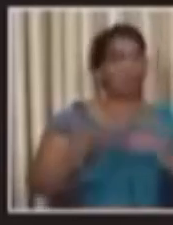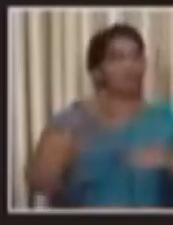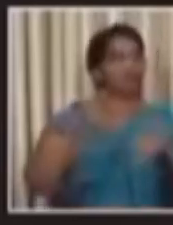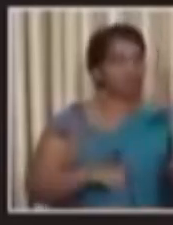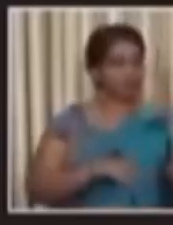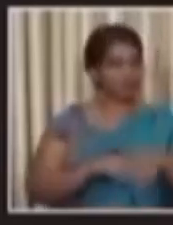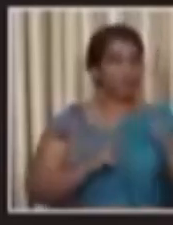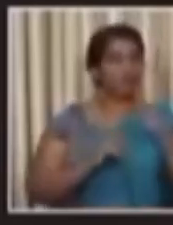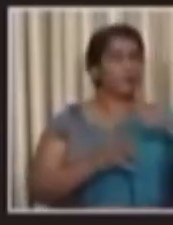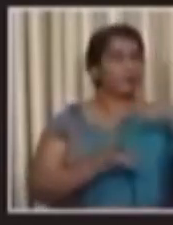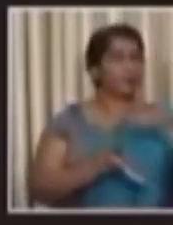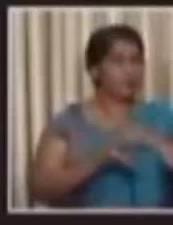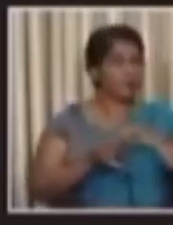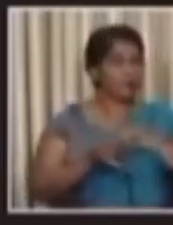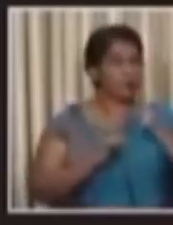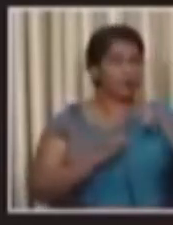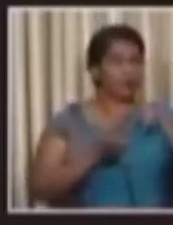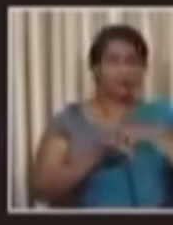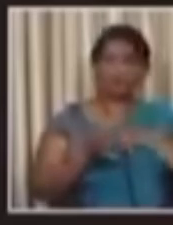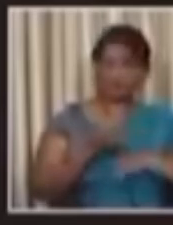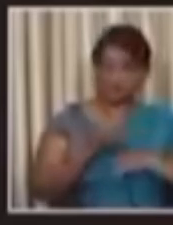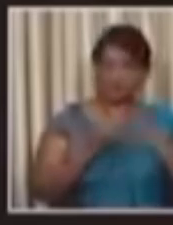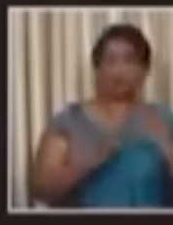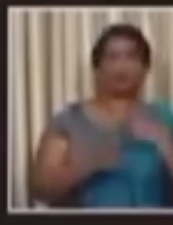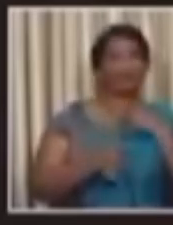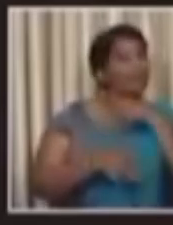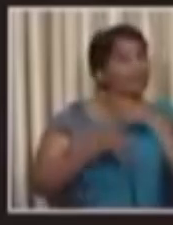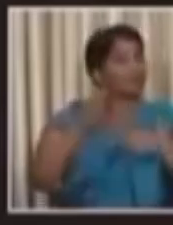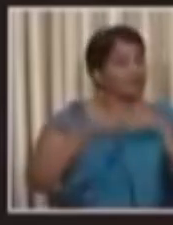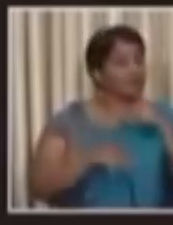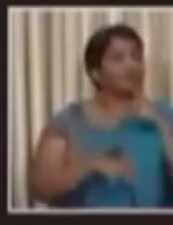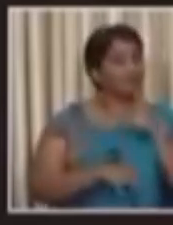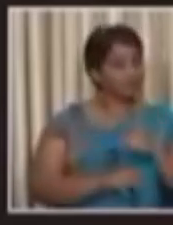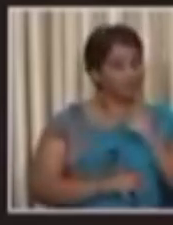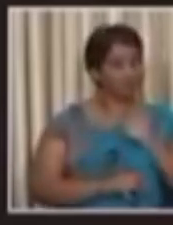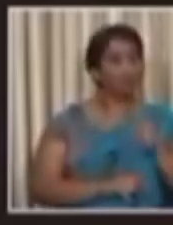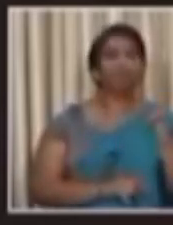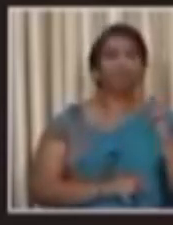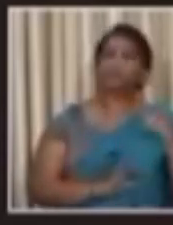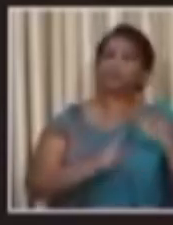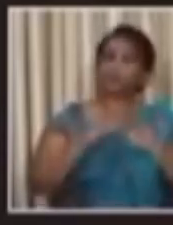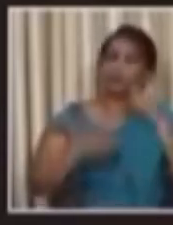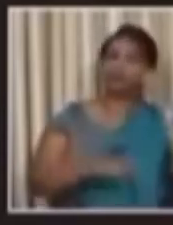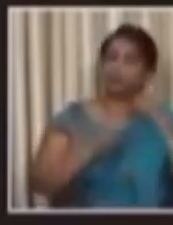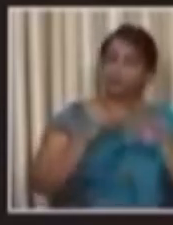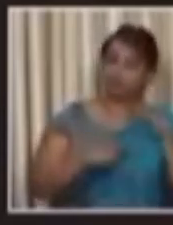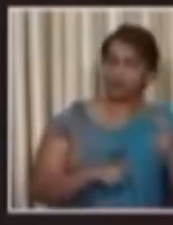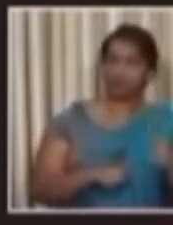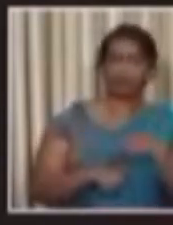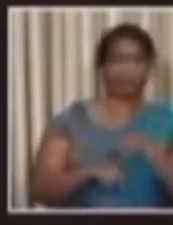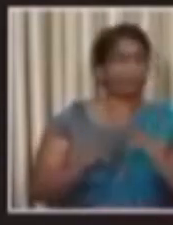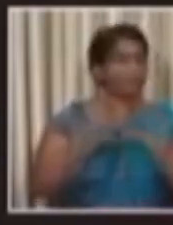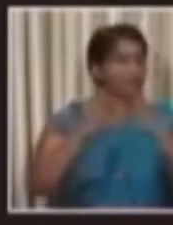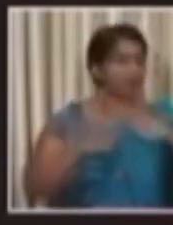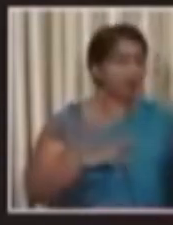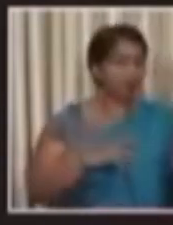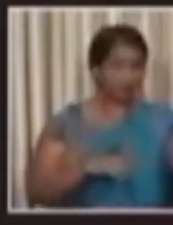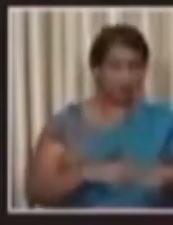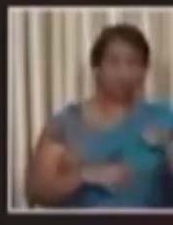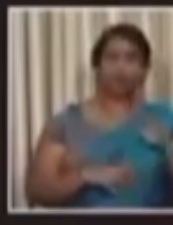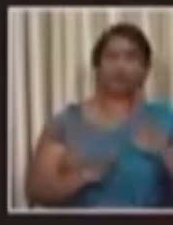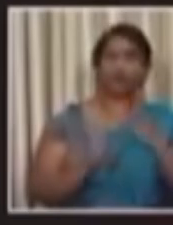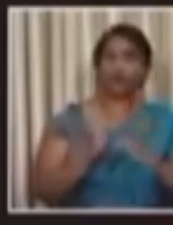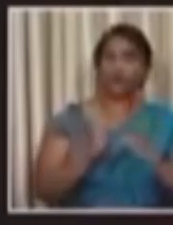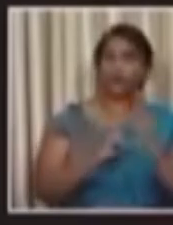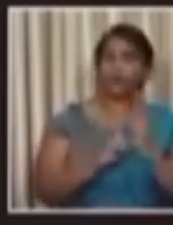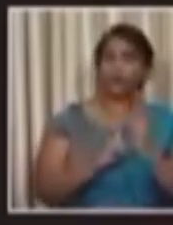එනවා, පළාත් සභා මැතිවරණෙත් බොහෝ දුරට එනවා. අන්නේ මැතිවරණ වලදීත් මෙරටේ ජනතාව මීට වඩා ජයග්‍රහණයක්